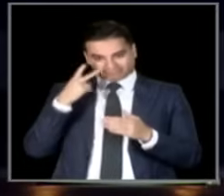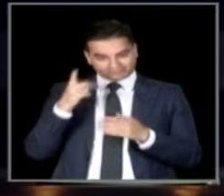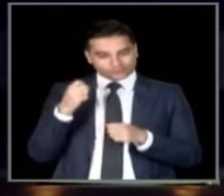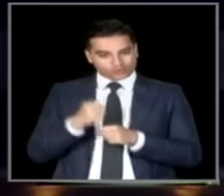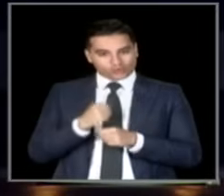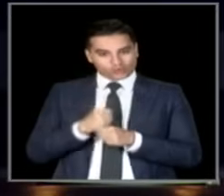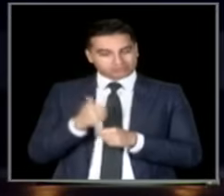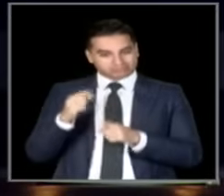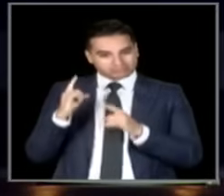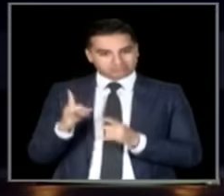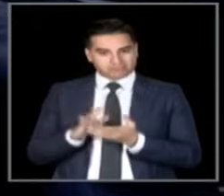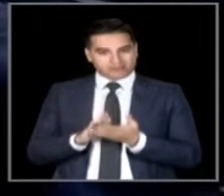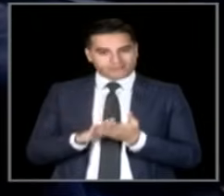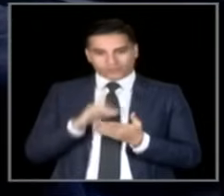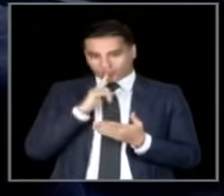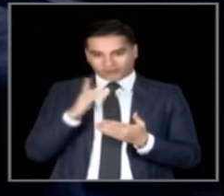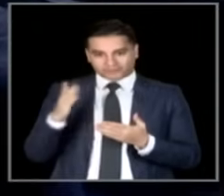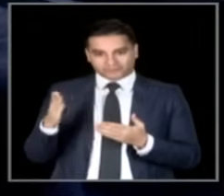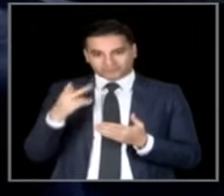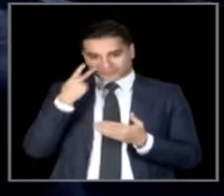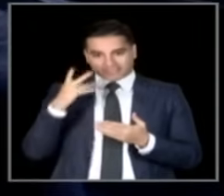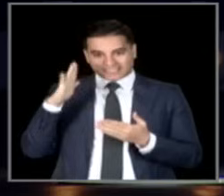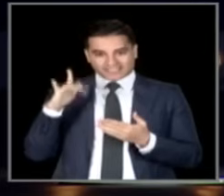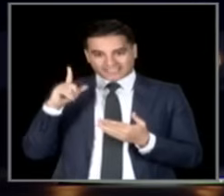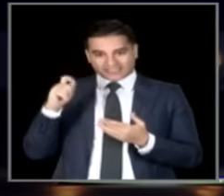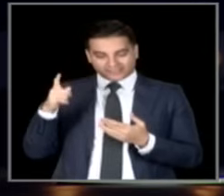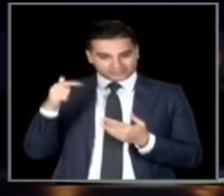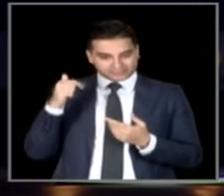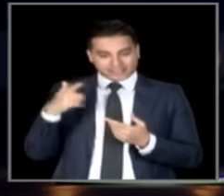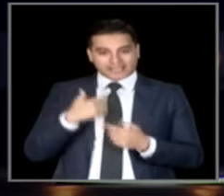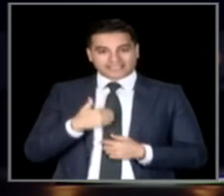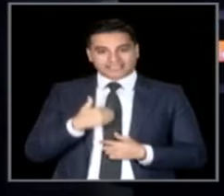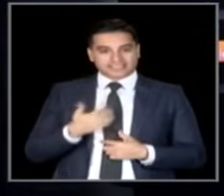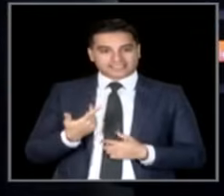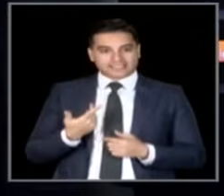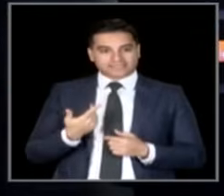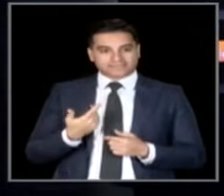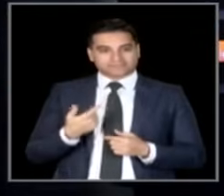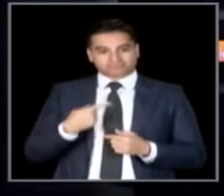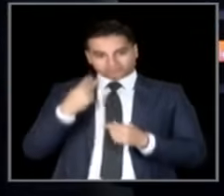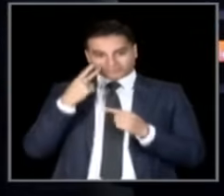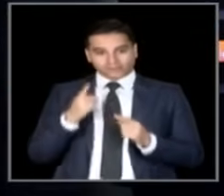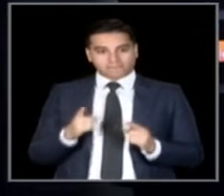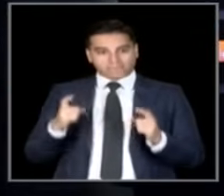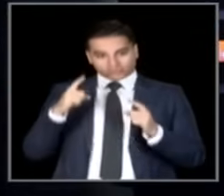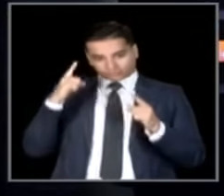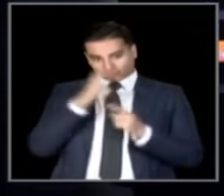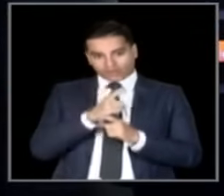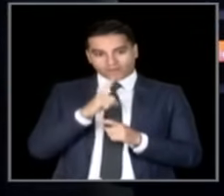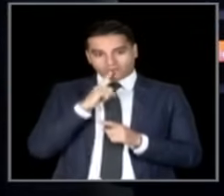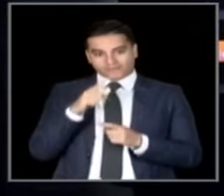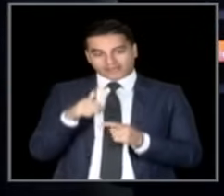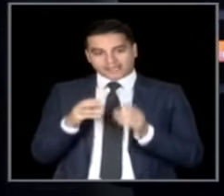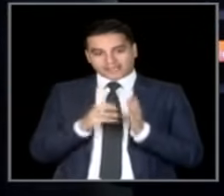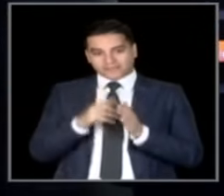اللي انتوا عاملينه الحقيقه. برافو عليكم والله. ايه يا سيف؟ يا مستر عصام احساسك ايه؟ لا هو ماتش صعب طبعا، تظهر